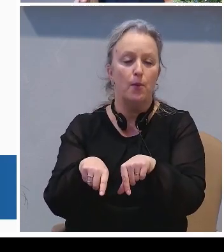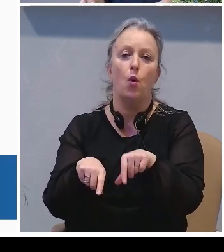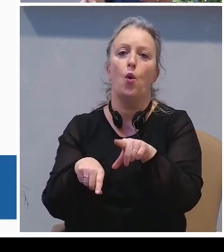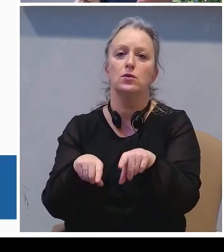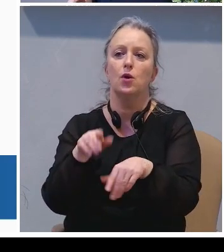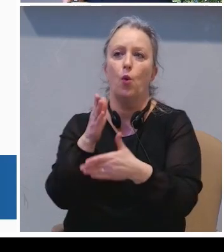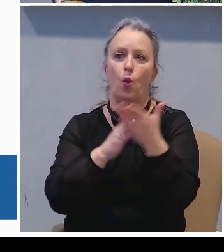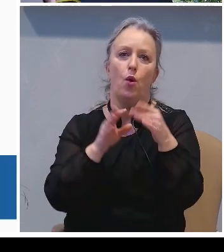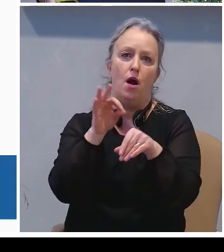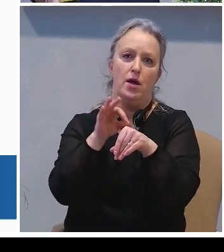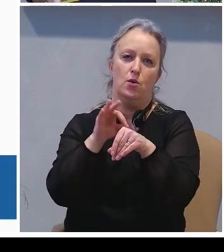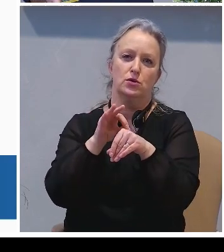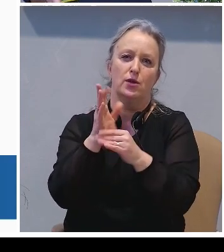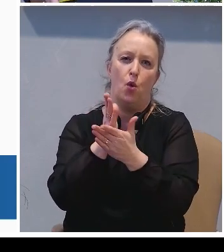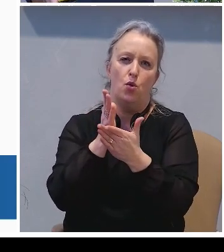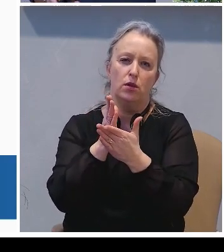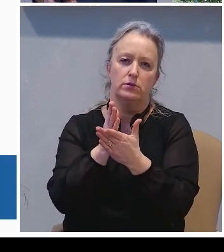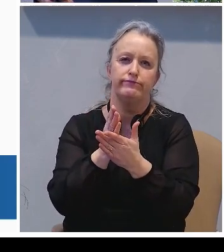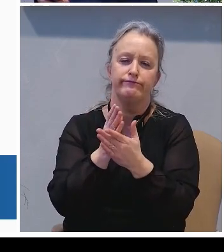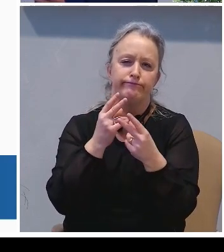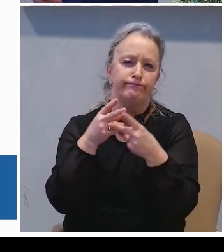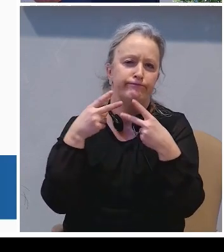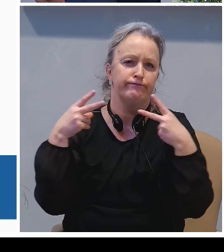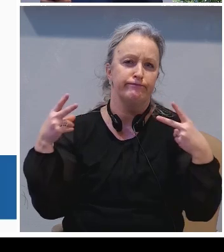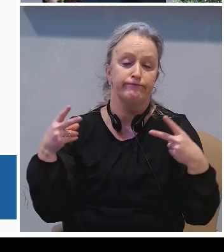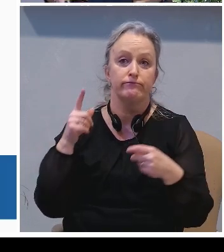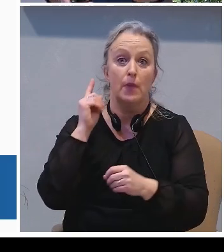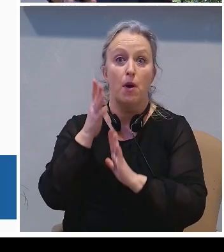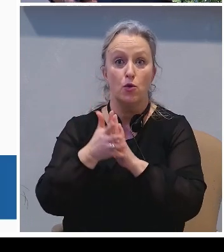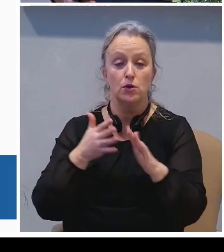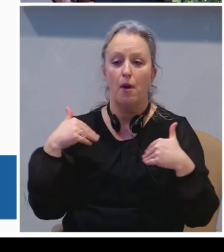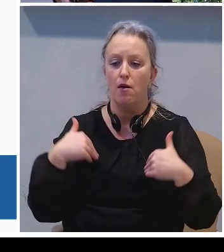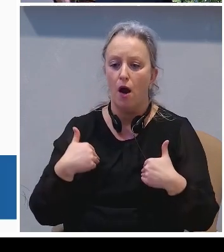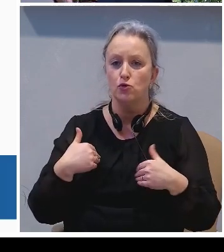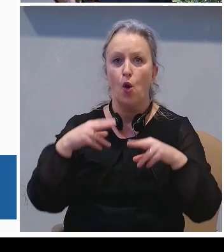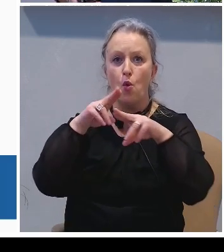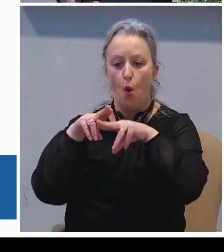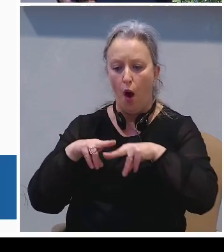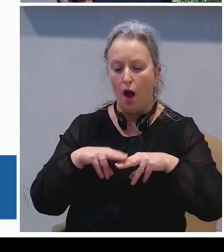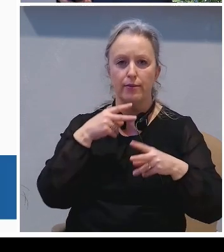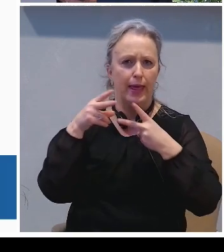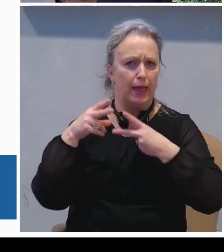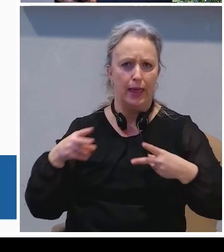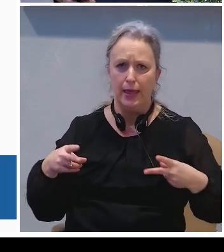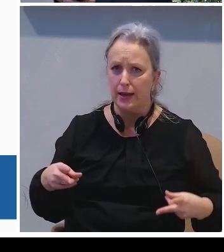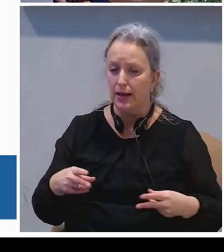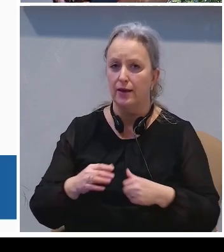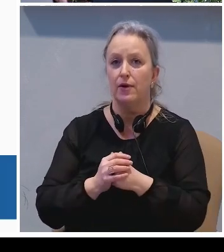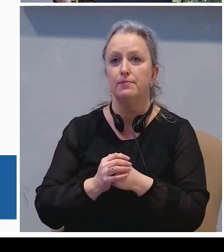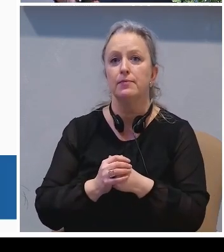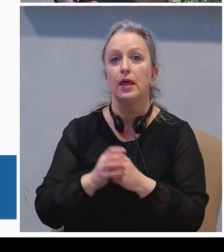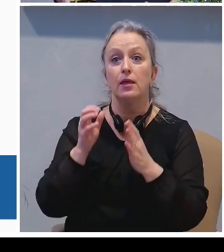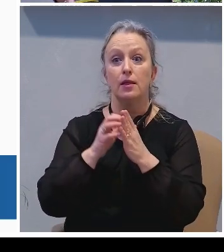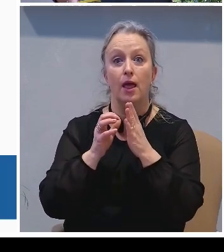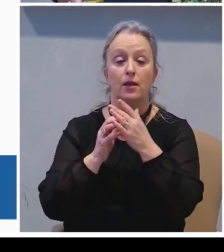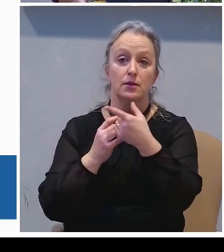the haigused. muscle. Nii et me peame aru saama, et see kahjustus võib olla So erinevas kohas we ja have to selle see tõttu ka that see the damage sihtmärk, may occur kuidas